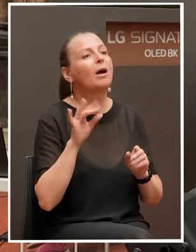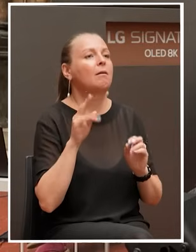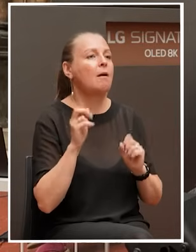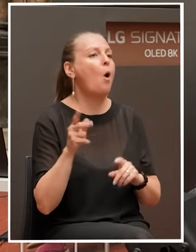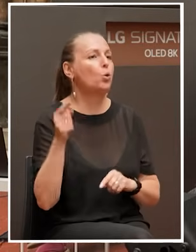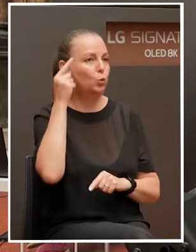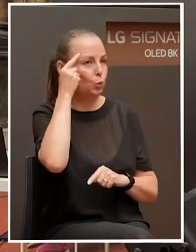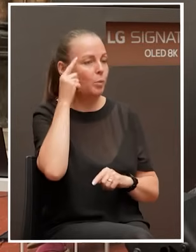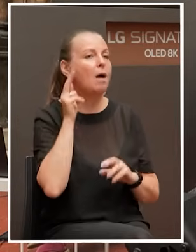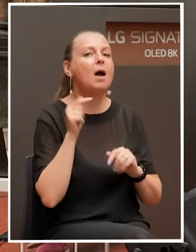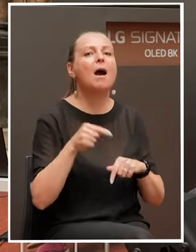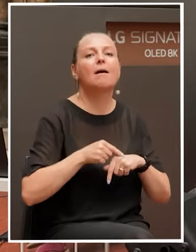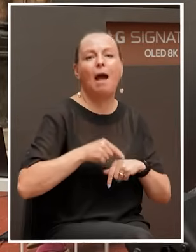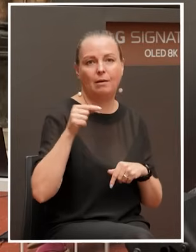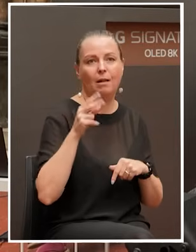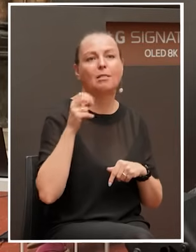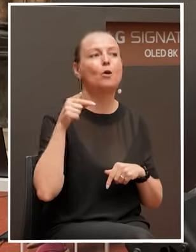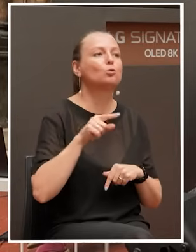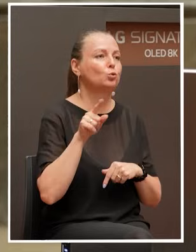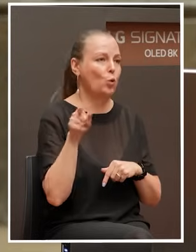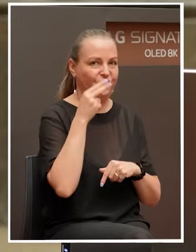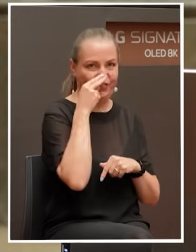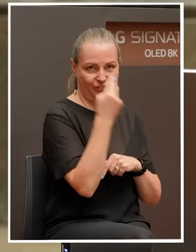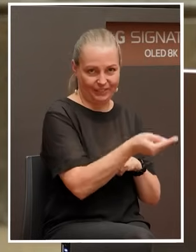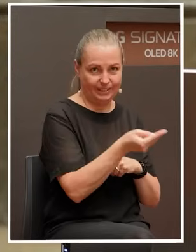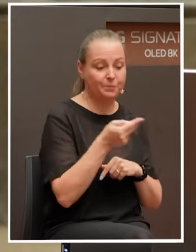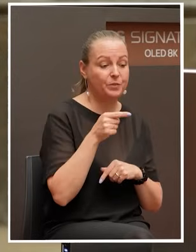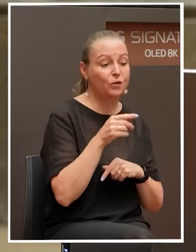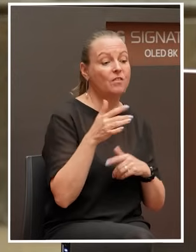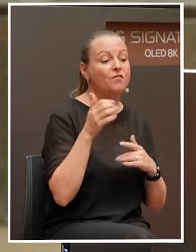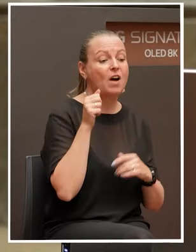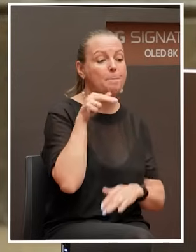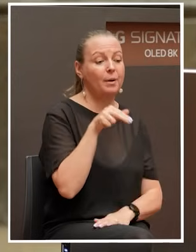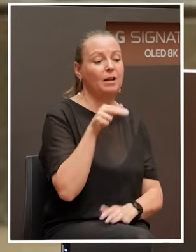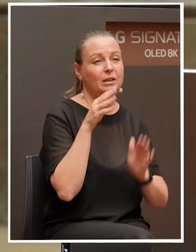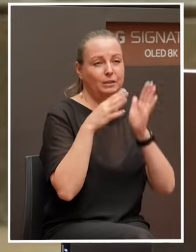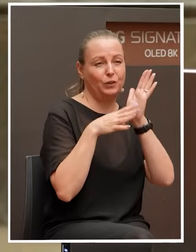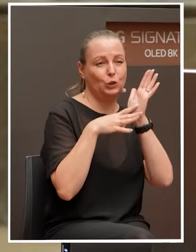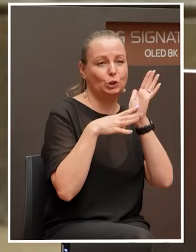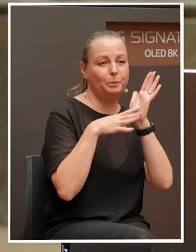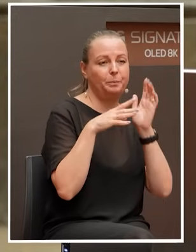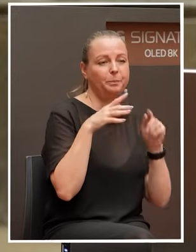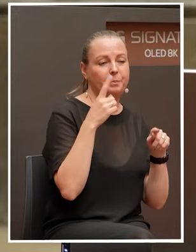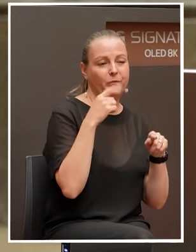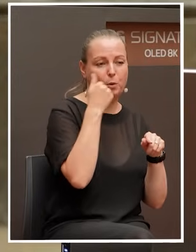вот как он реагировал на то, что видит. 9 апреля 1991 года он пишет еще до открытия